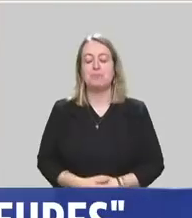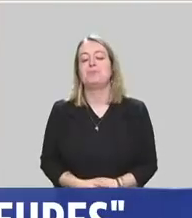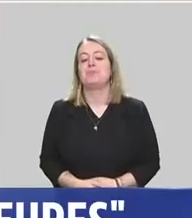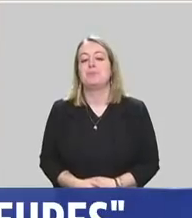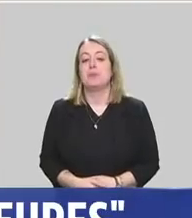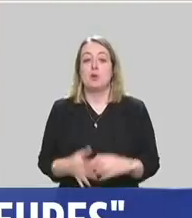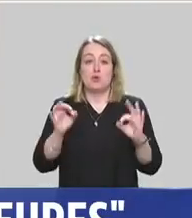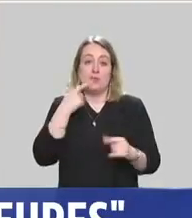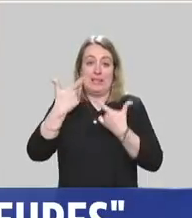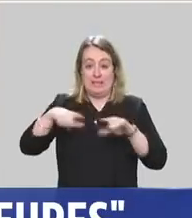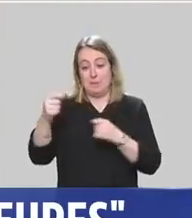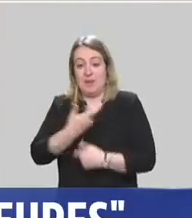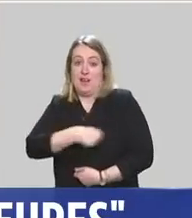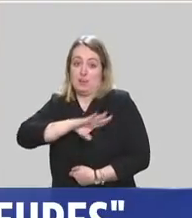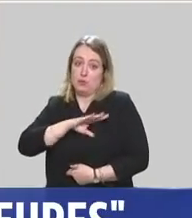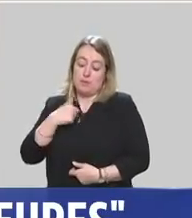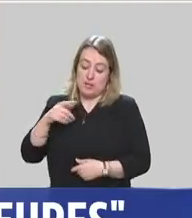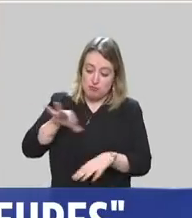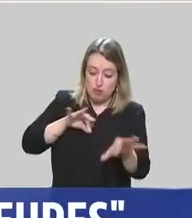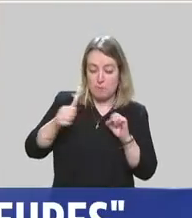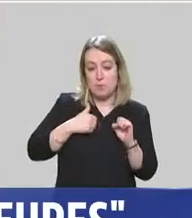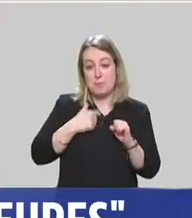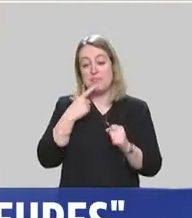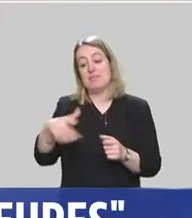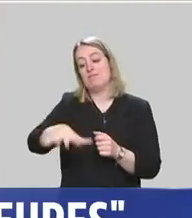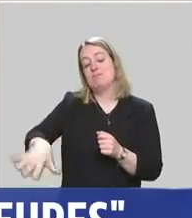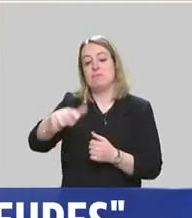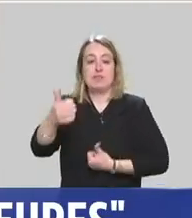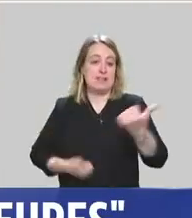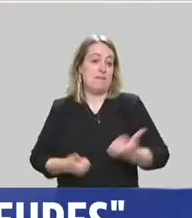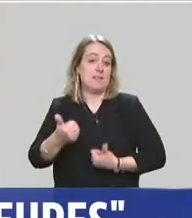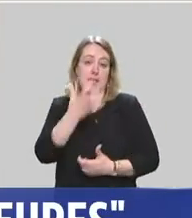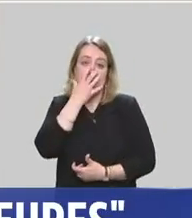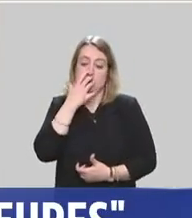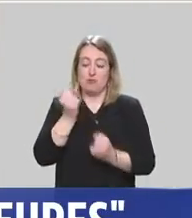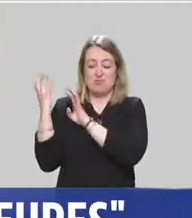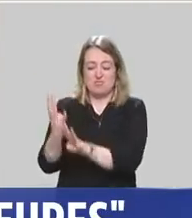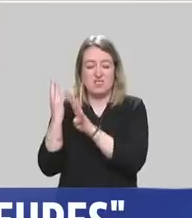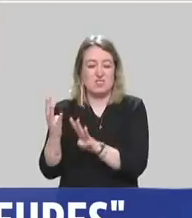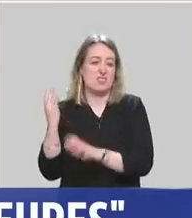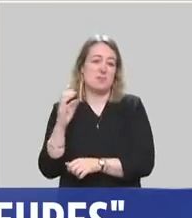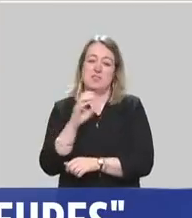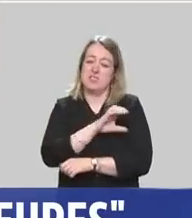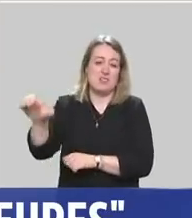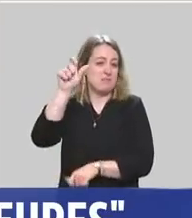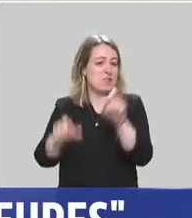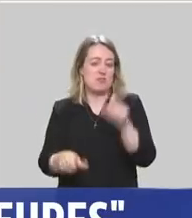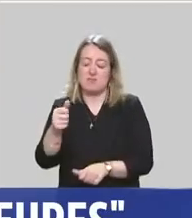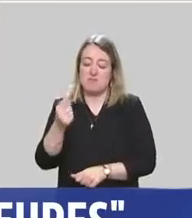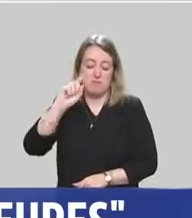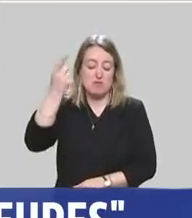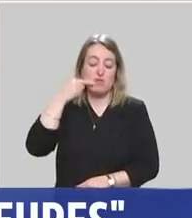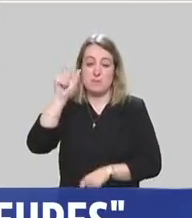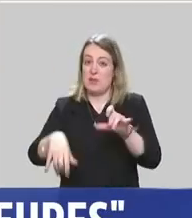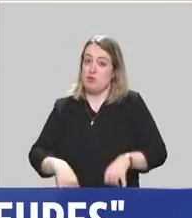choix. Nos services de réanimation accueillent des centaines de patients qui étaient libres de ne pas se faire vacciner, des patients d'ailleurs parfois jeunes, qui ont